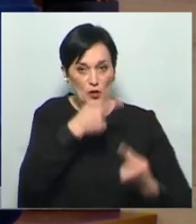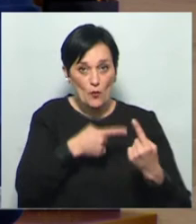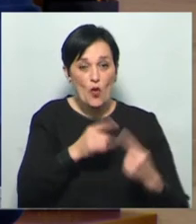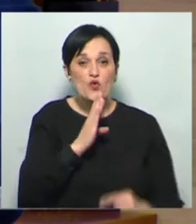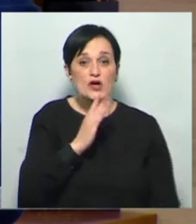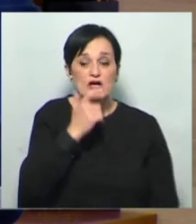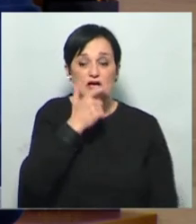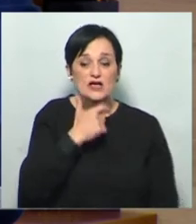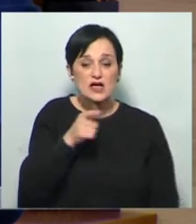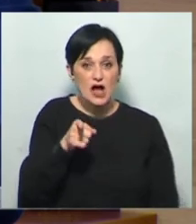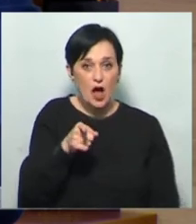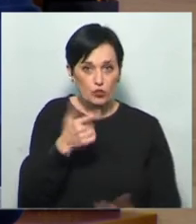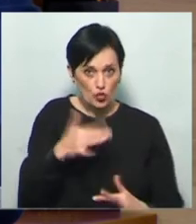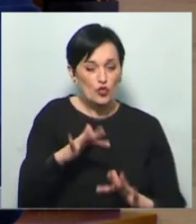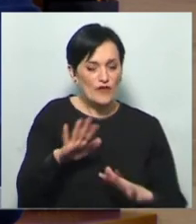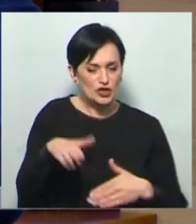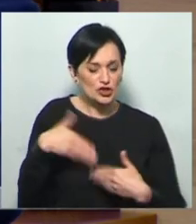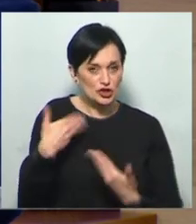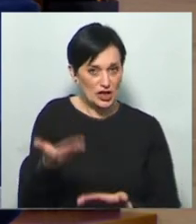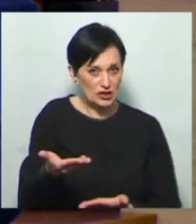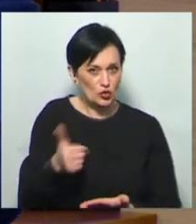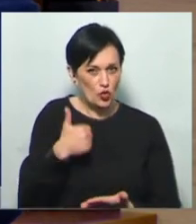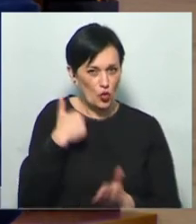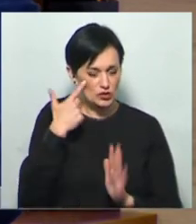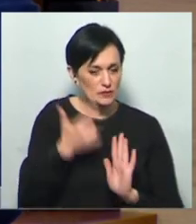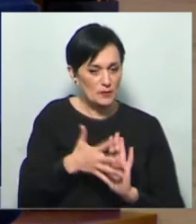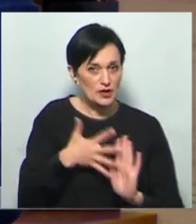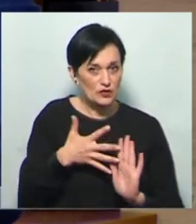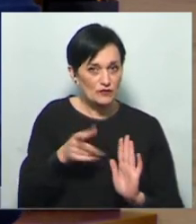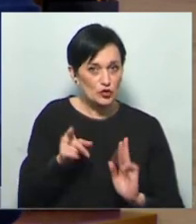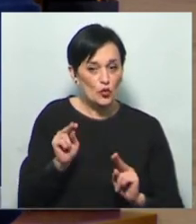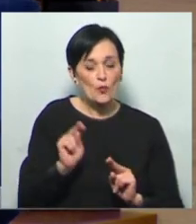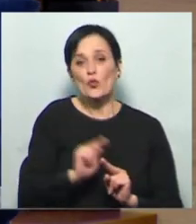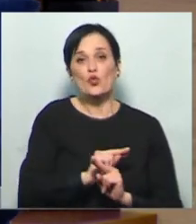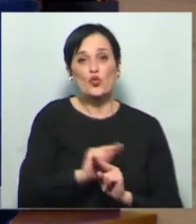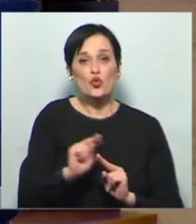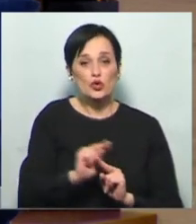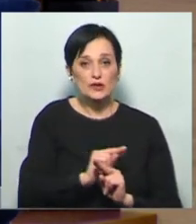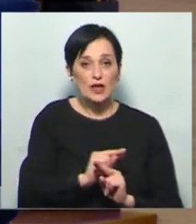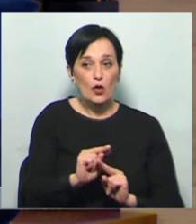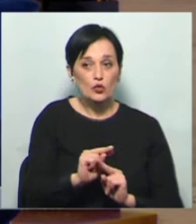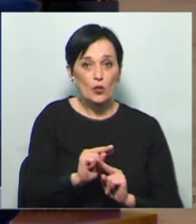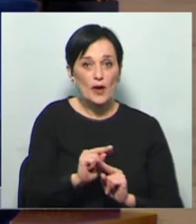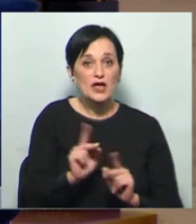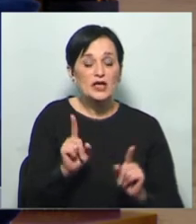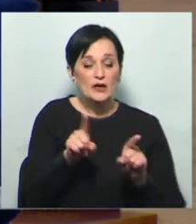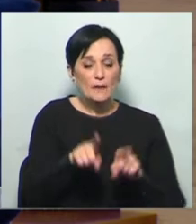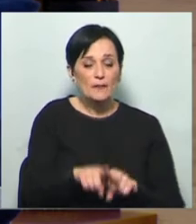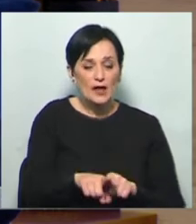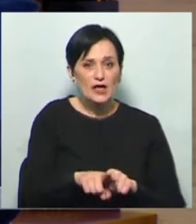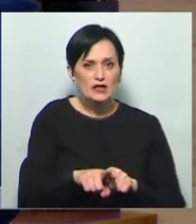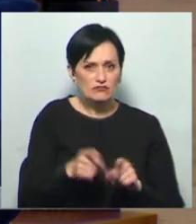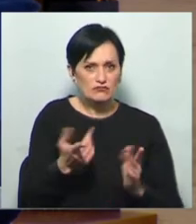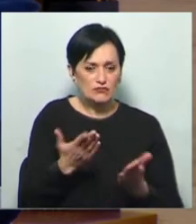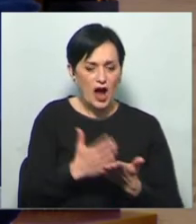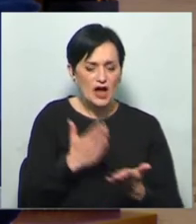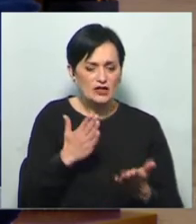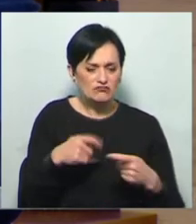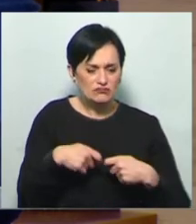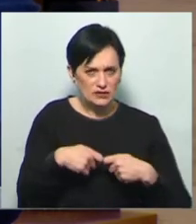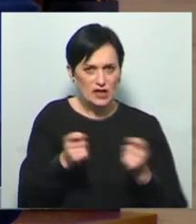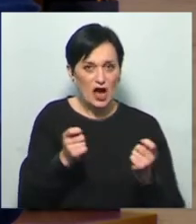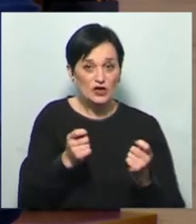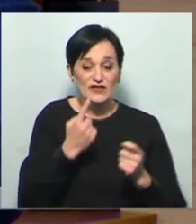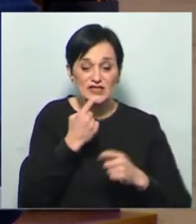როგორც მივხვდი შეთავაზებულიც იყო უკვე ინვაზიური მკურნალობა, იმდენად არის უკვე დარღვეული, რომ